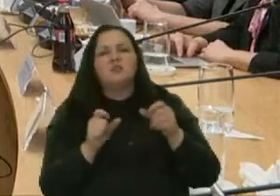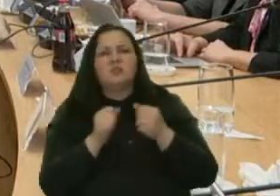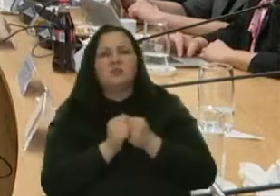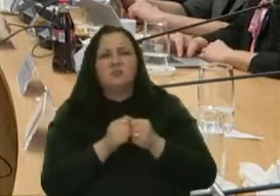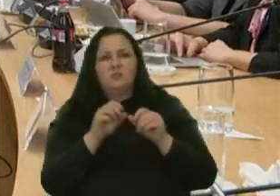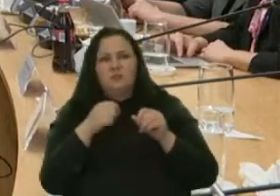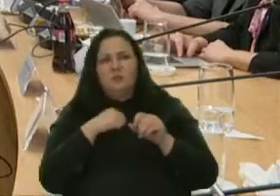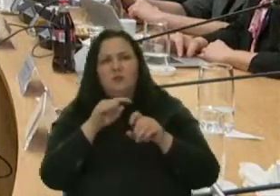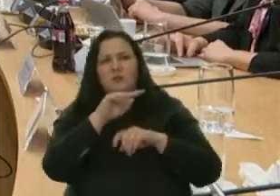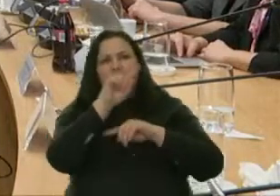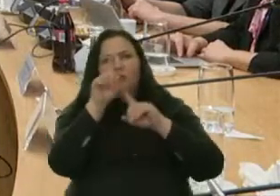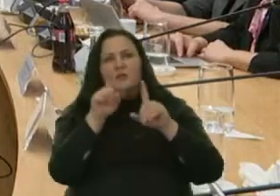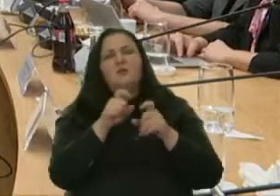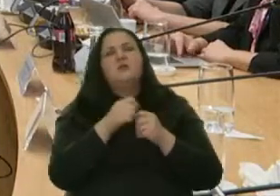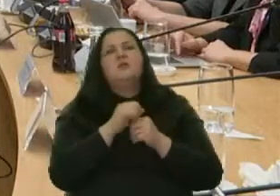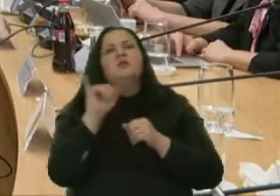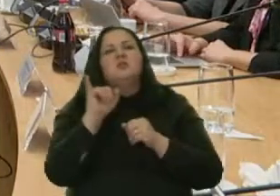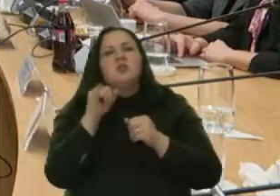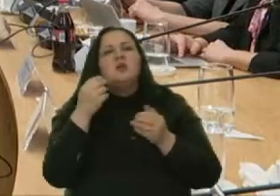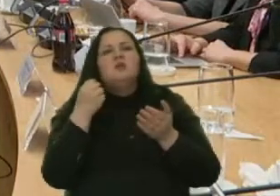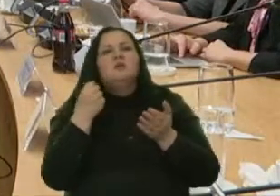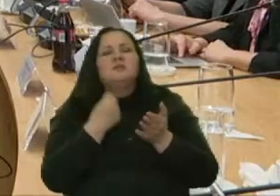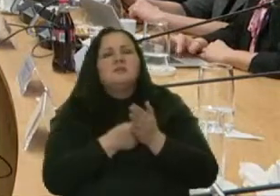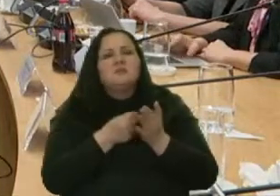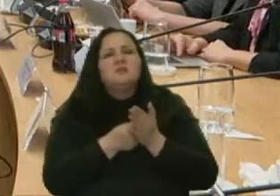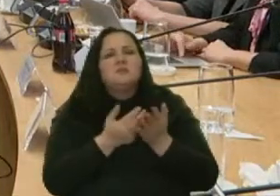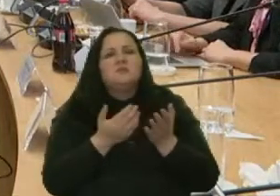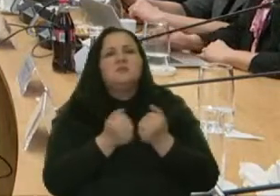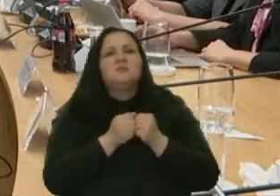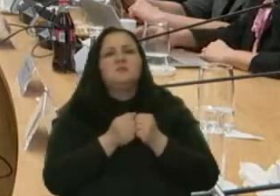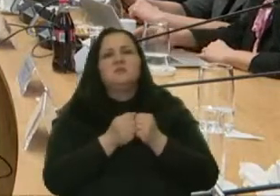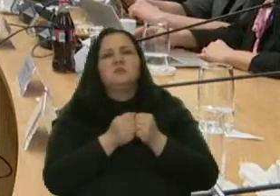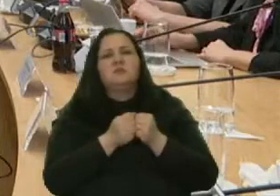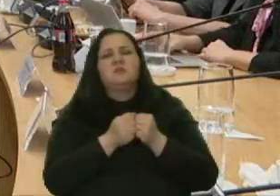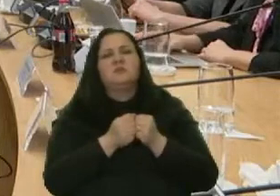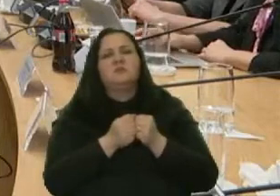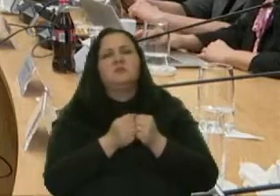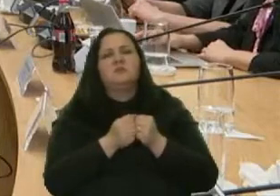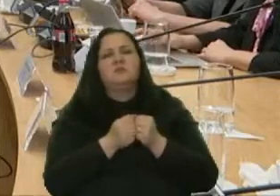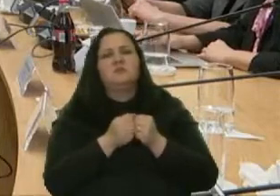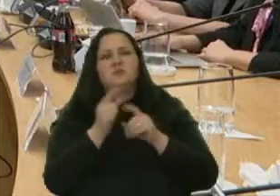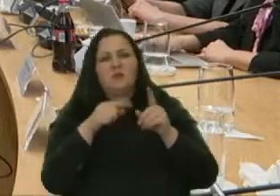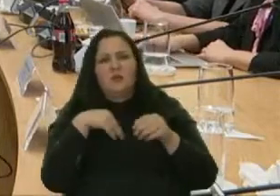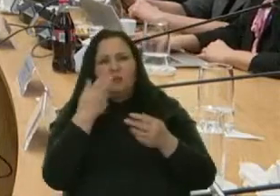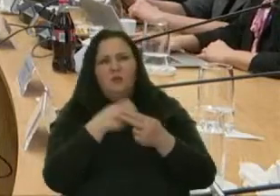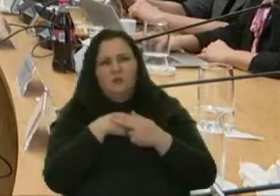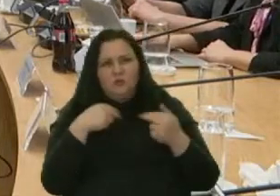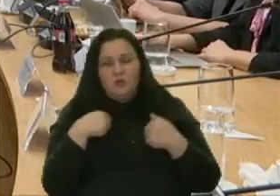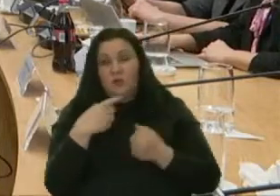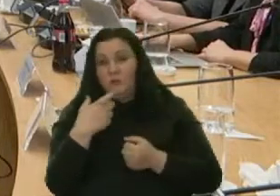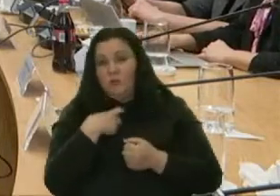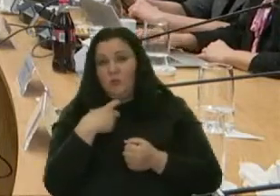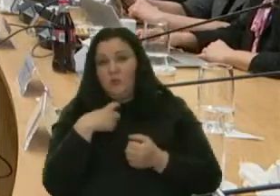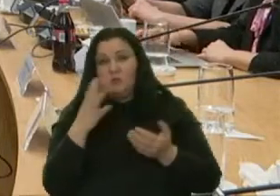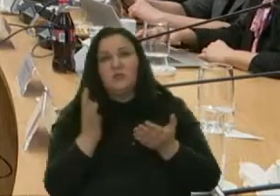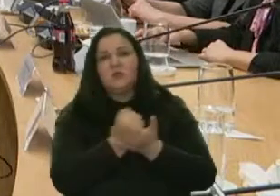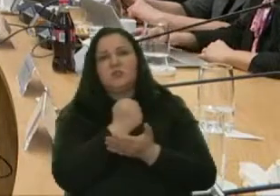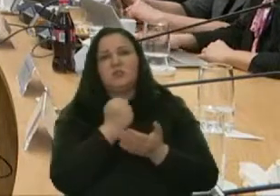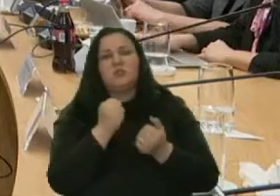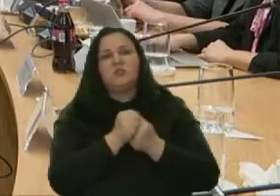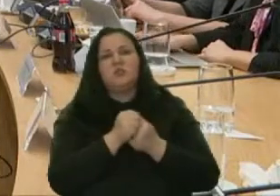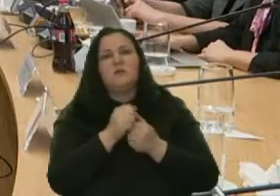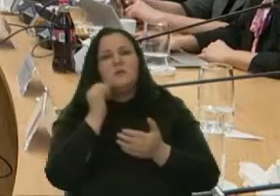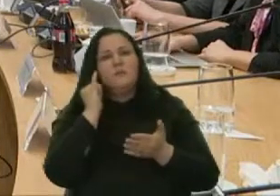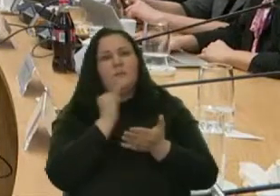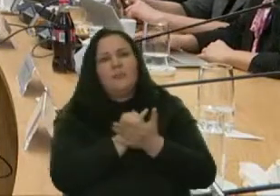drept până la urmă câștigat la oamenii ăștia care au un salariu e un drept câștigat e și teoria asta dacă dau în judecată Eu cred că ar avea șanse de câștig de cauză un